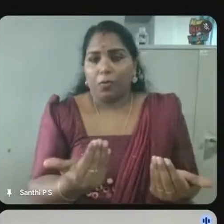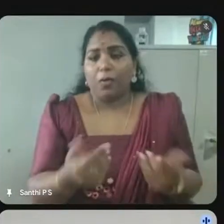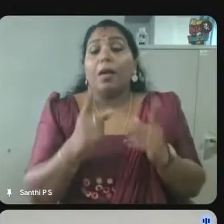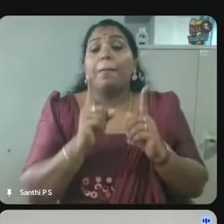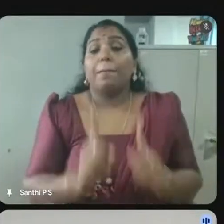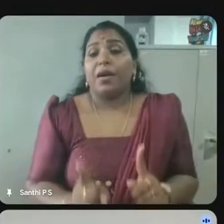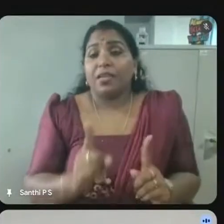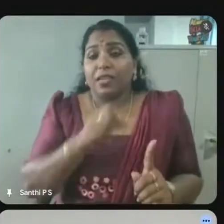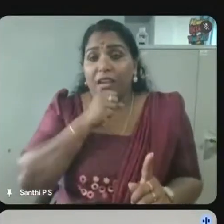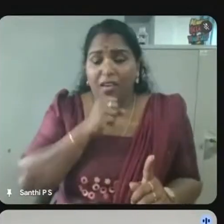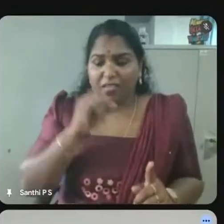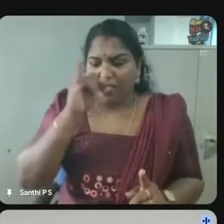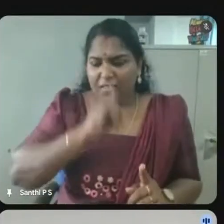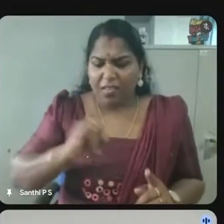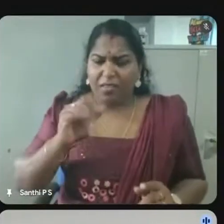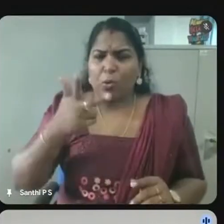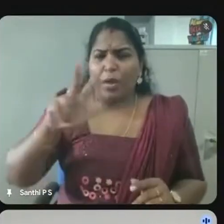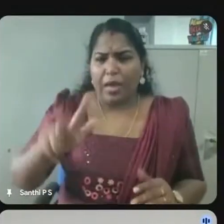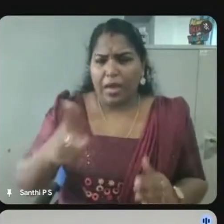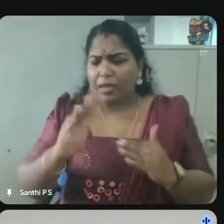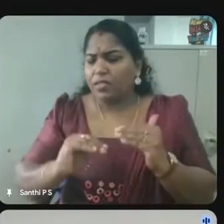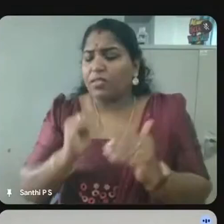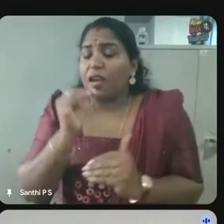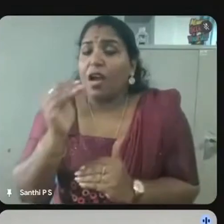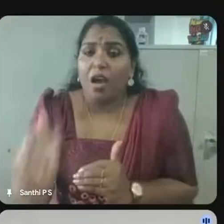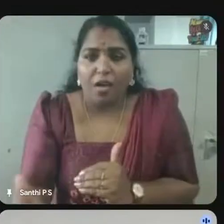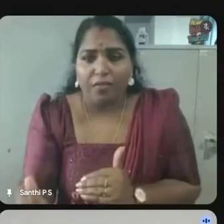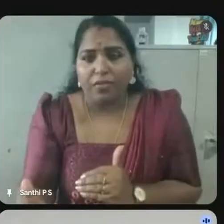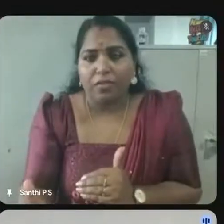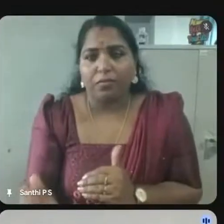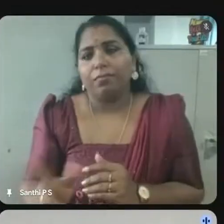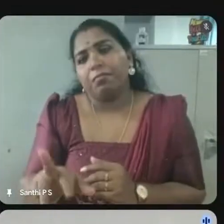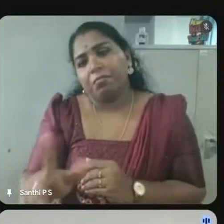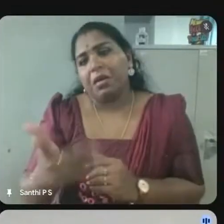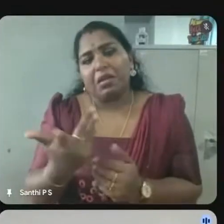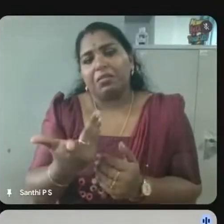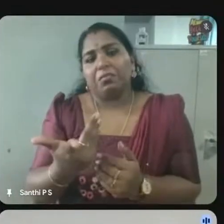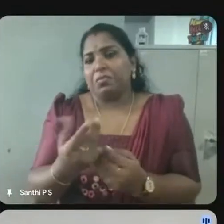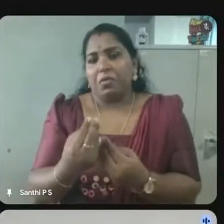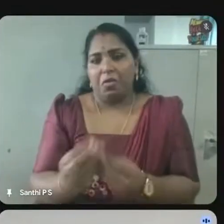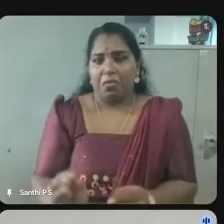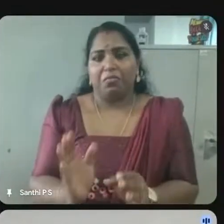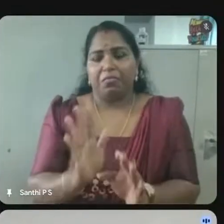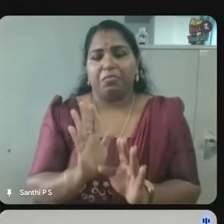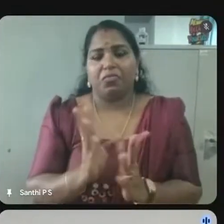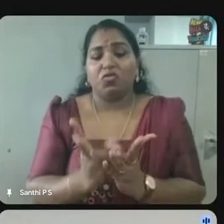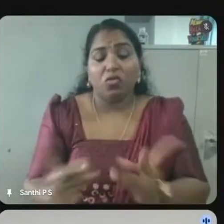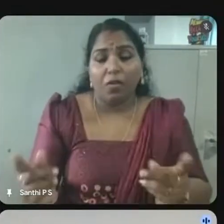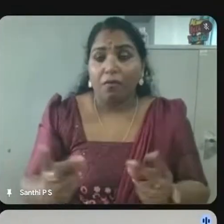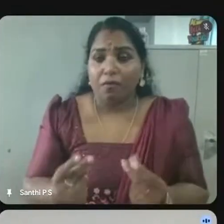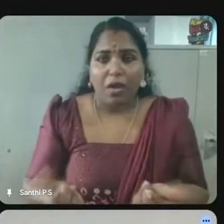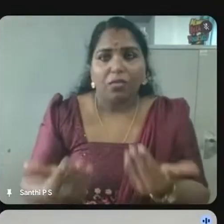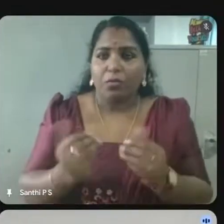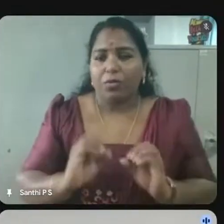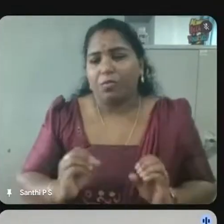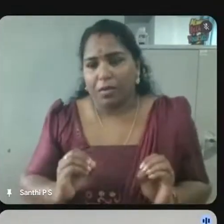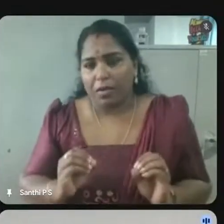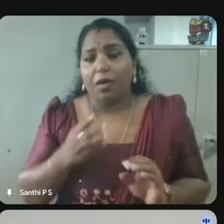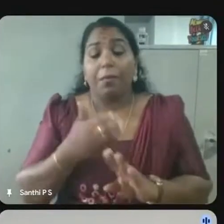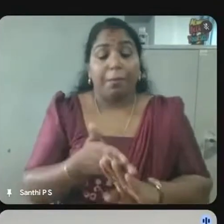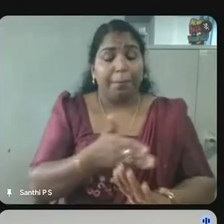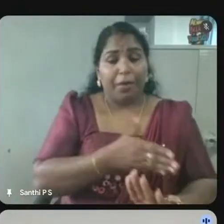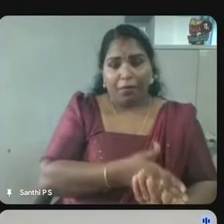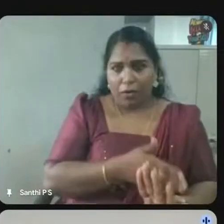സോഷ്യൽ ബേർഡൻ ഉണ്ടാക്കാതെ, റോഡ് ആക്സിഡൻസിൽ പെടാതെ അവരെ ഒരു നല്ലൊരു ഭാവി ഉണ്ടാക്കാൻ പറ്റുന്ന ഒരു